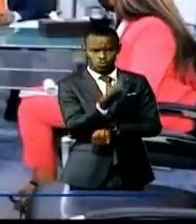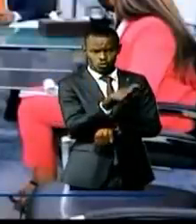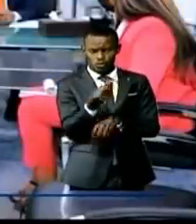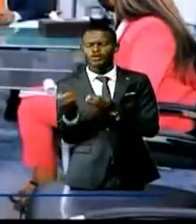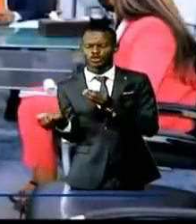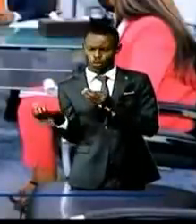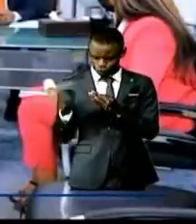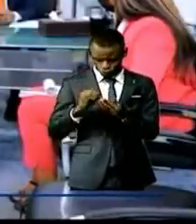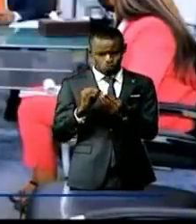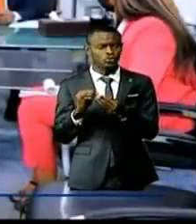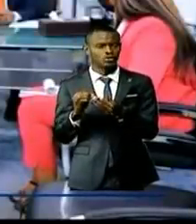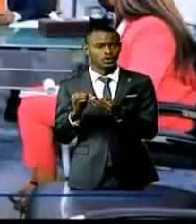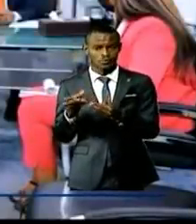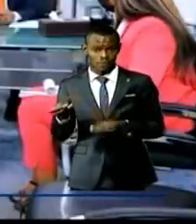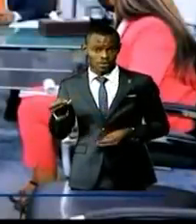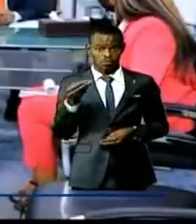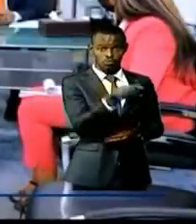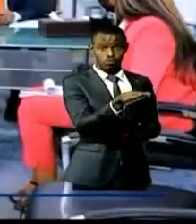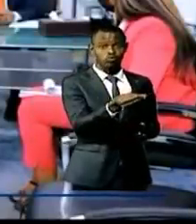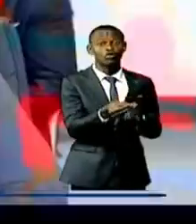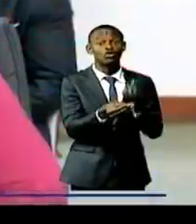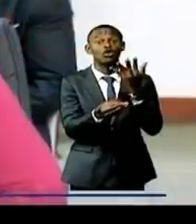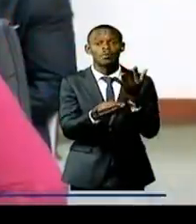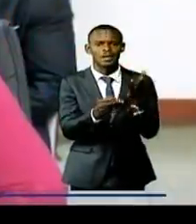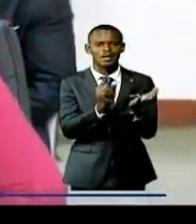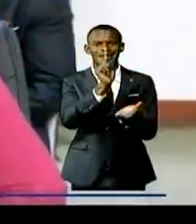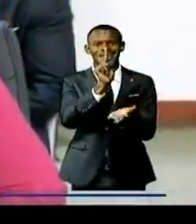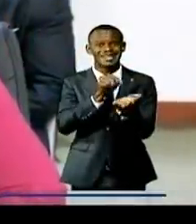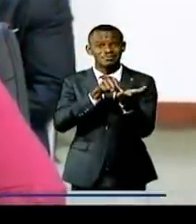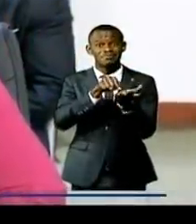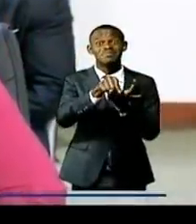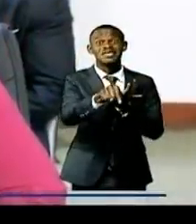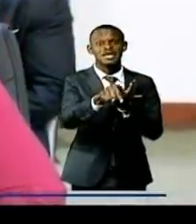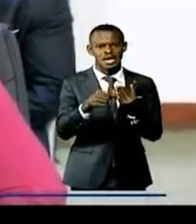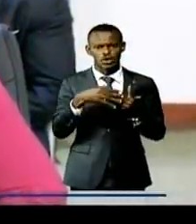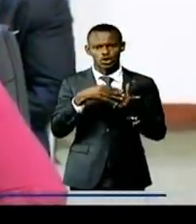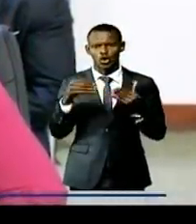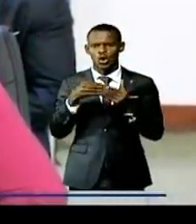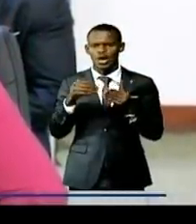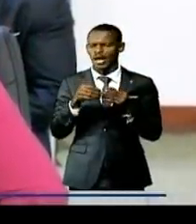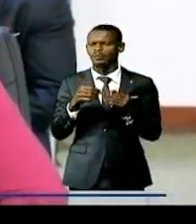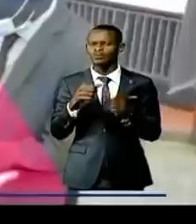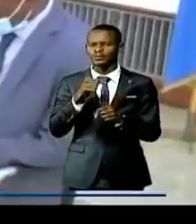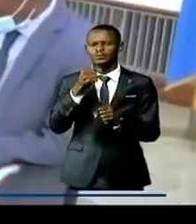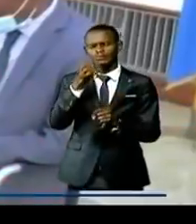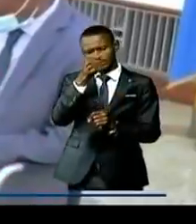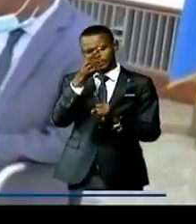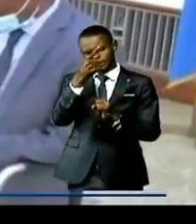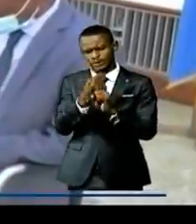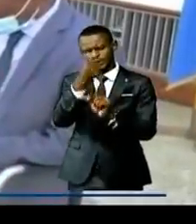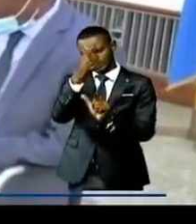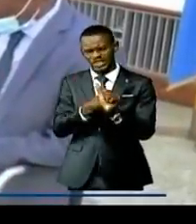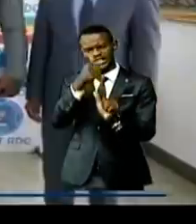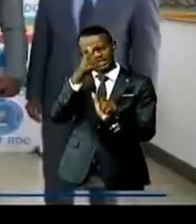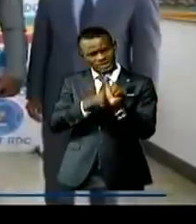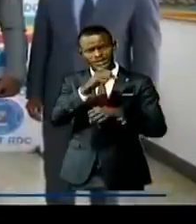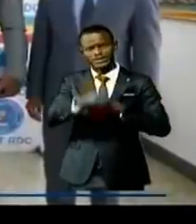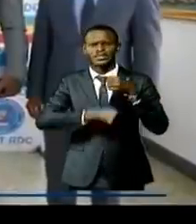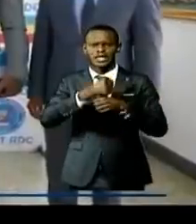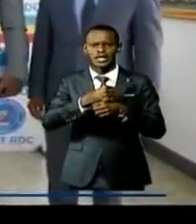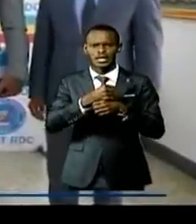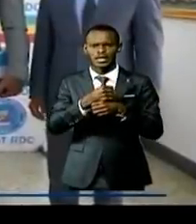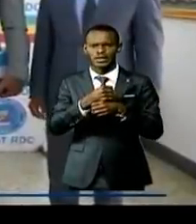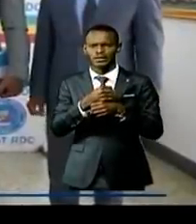Cette enveloppe sera de 1 milliard de dollars américains par an, soit le triple de ce que la RDC recevait par an. On